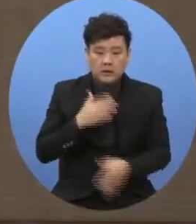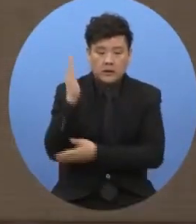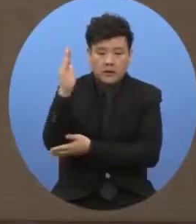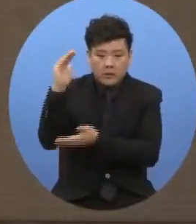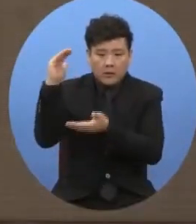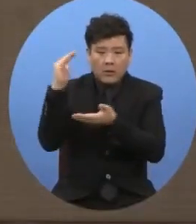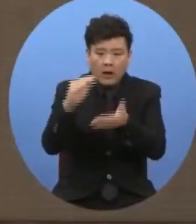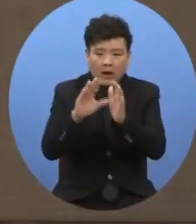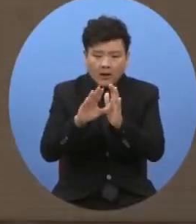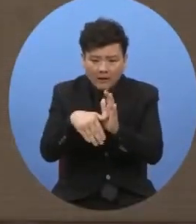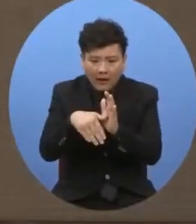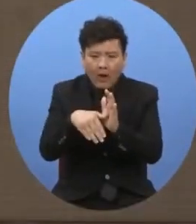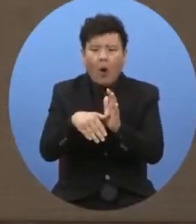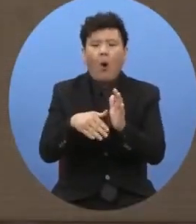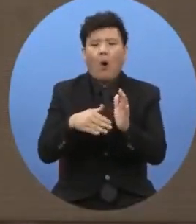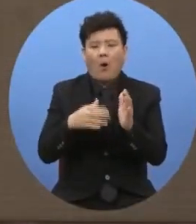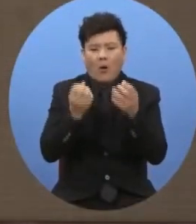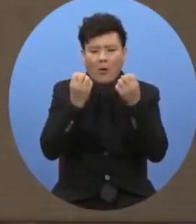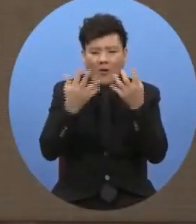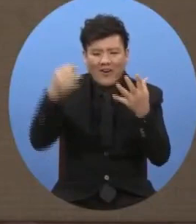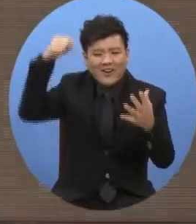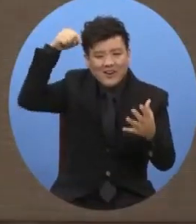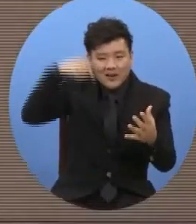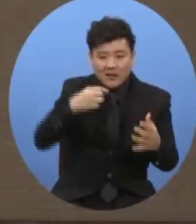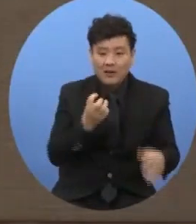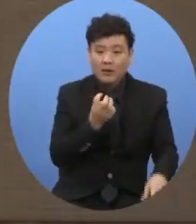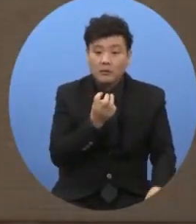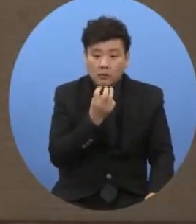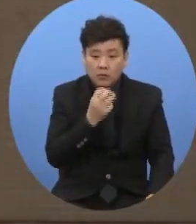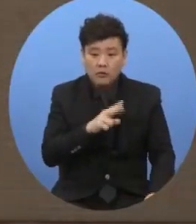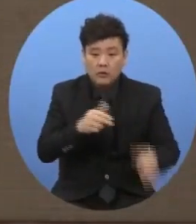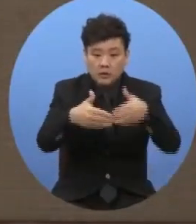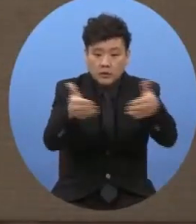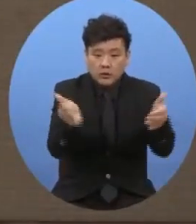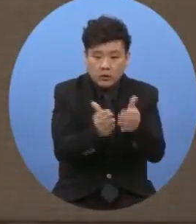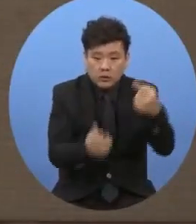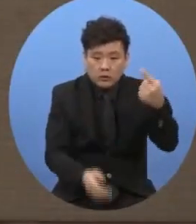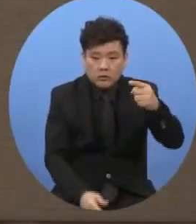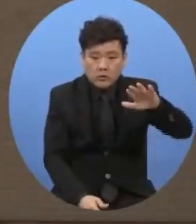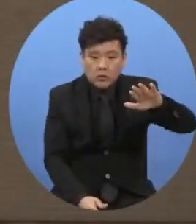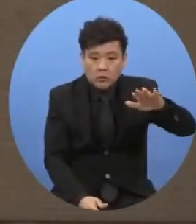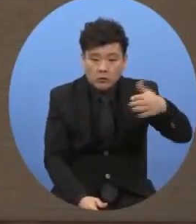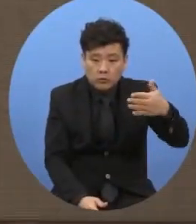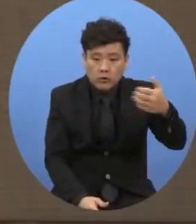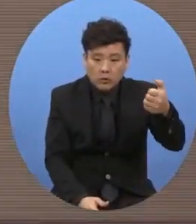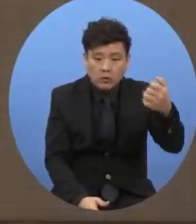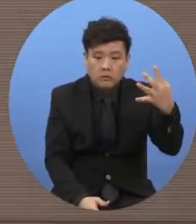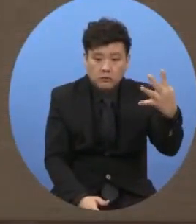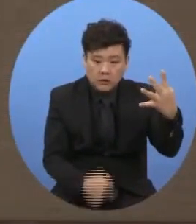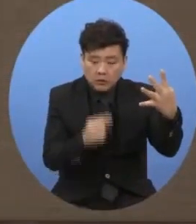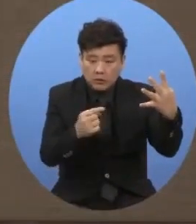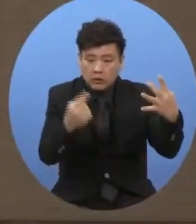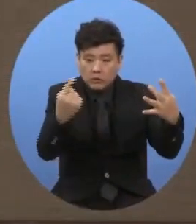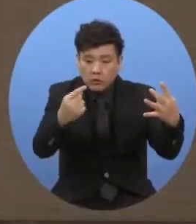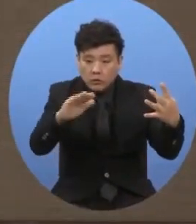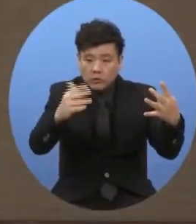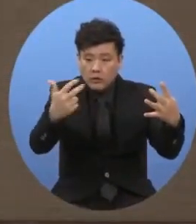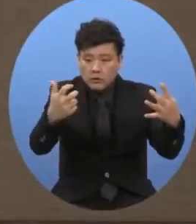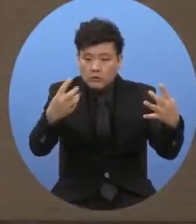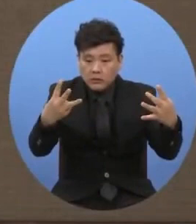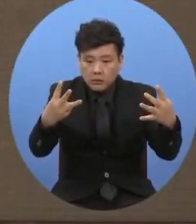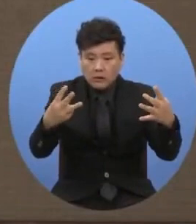감회가 참 새로웠습니다. 이곳 서울시의회는 1954년부터 75년까지 대한민국